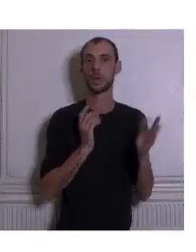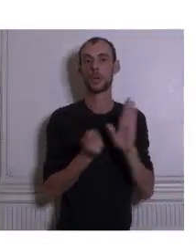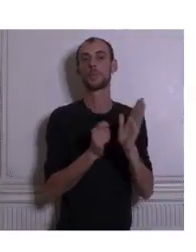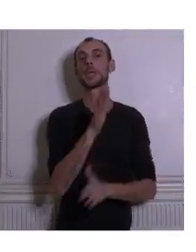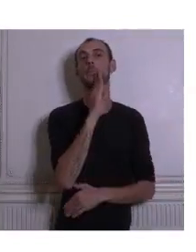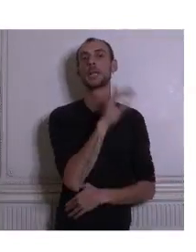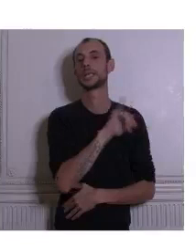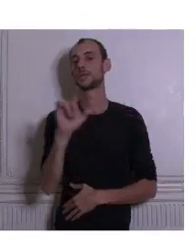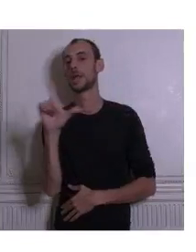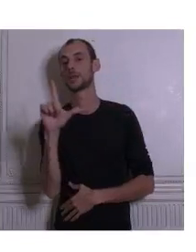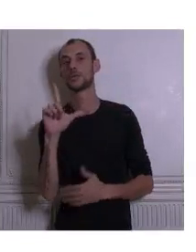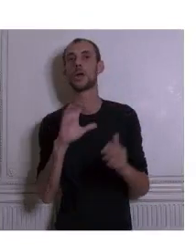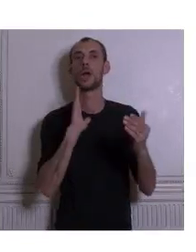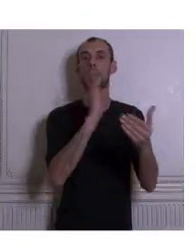mettre en...